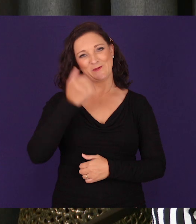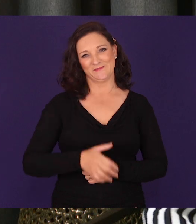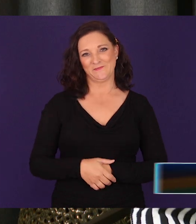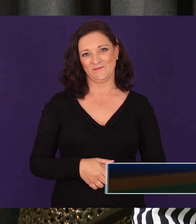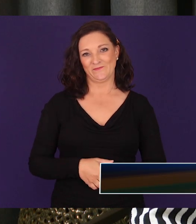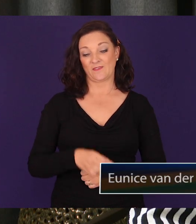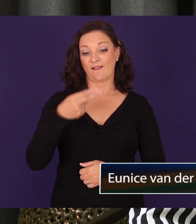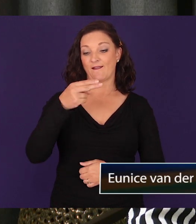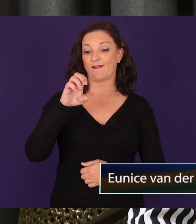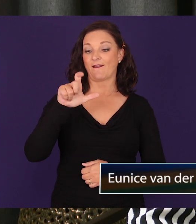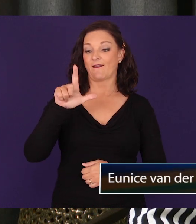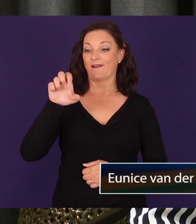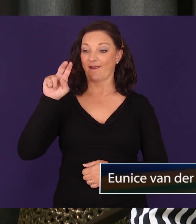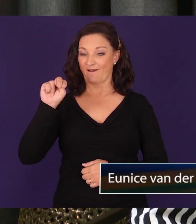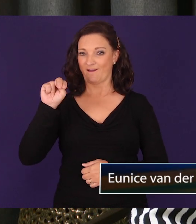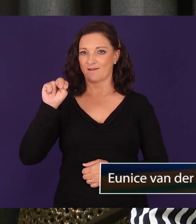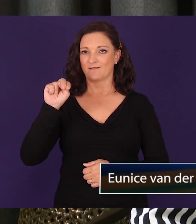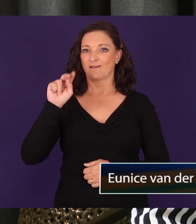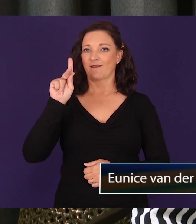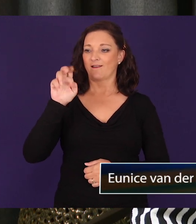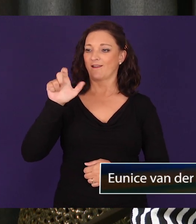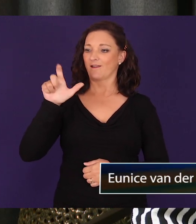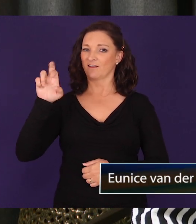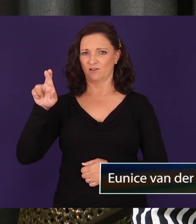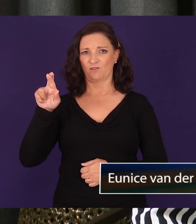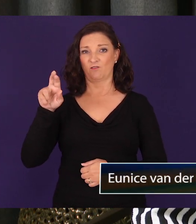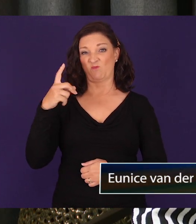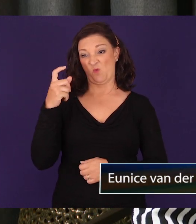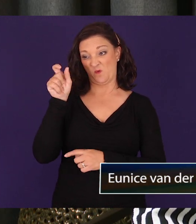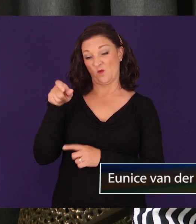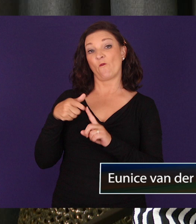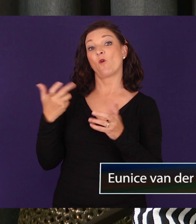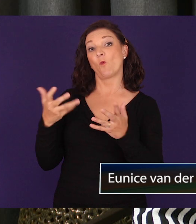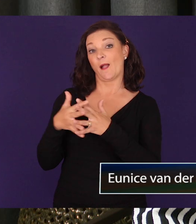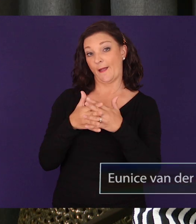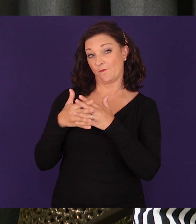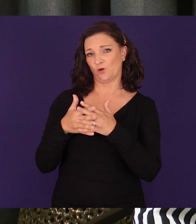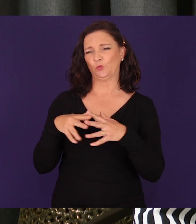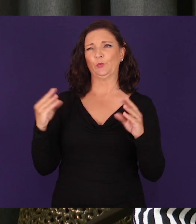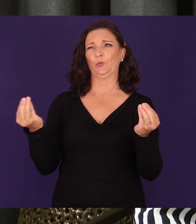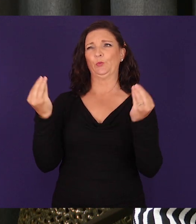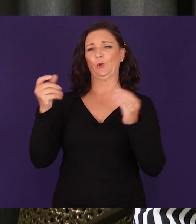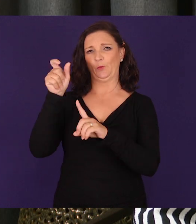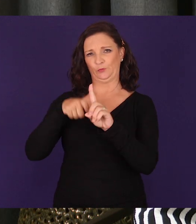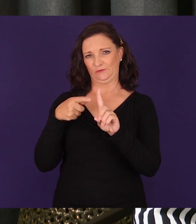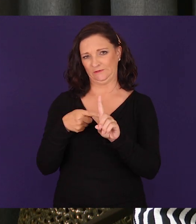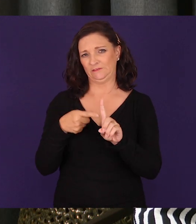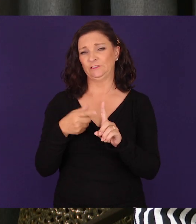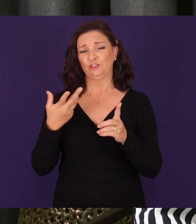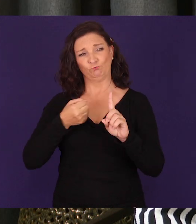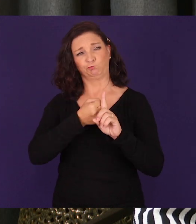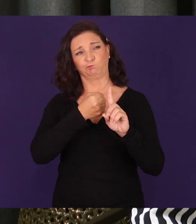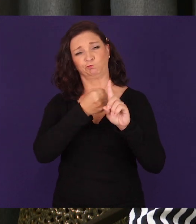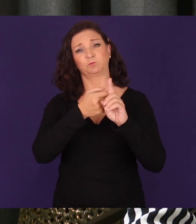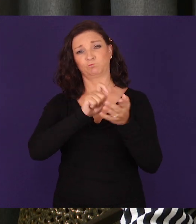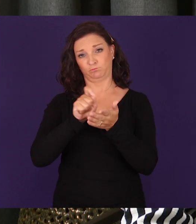Goeiemôre. Helen Keller was een van Amerika se mees besondere persoonlikhede. Sy was 'n skrywer, sy was 'n politieke